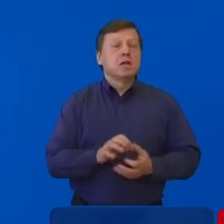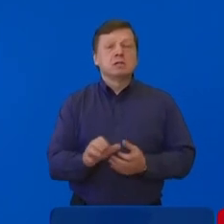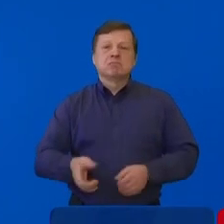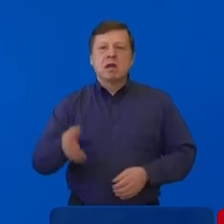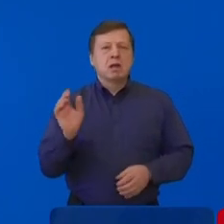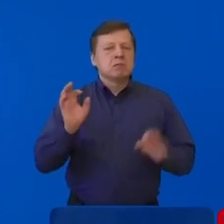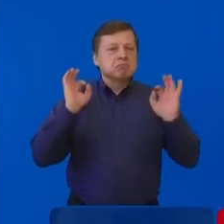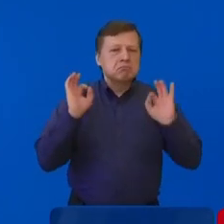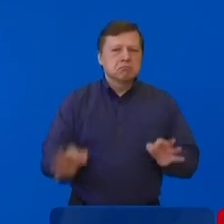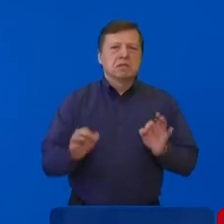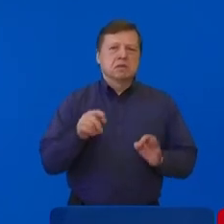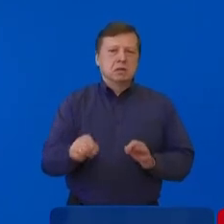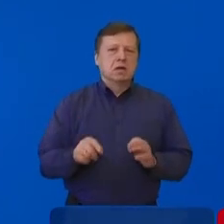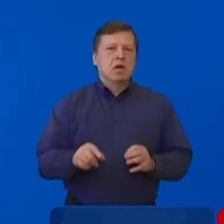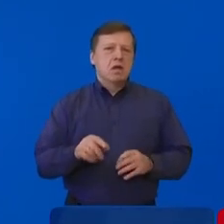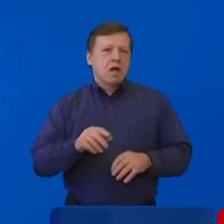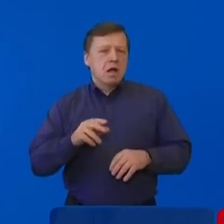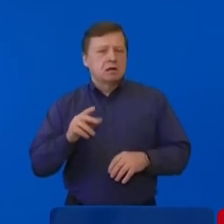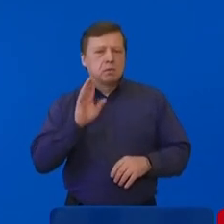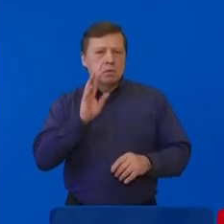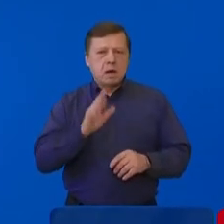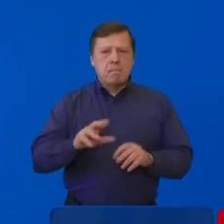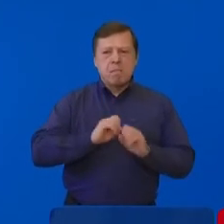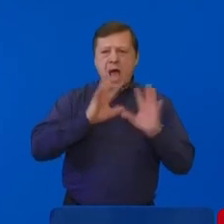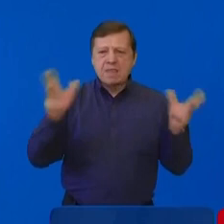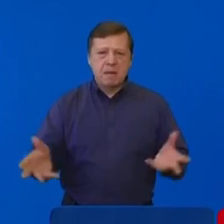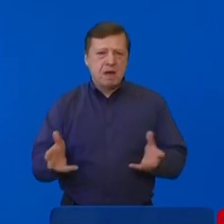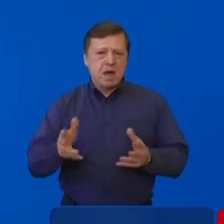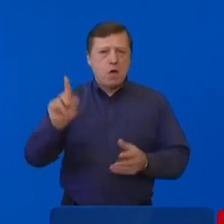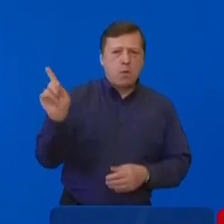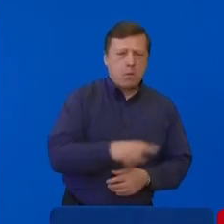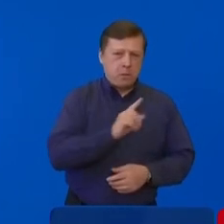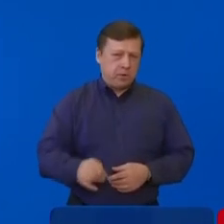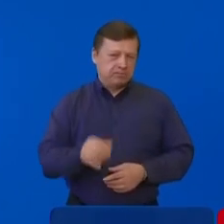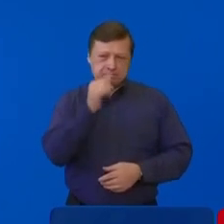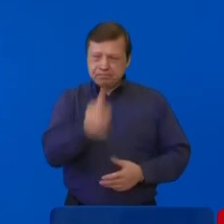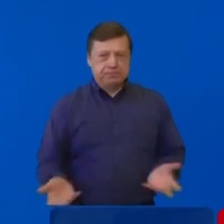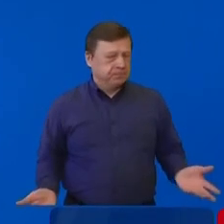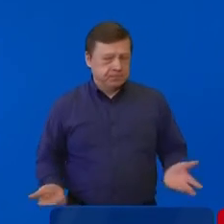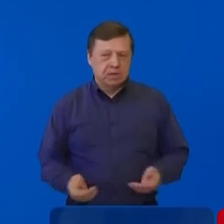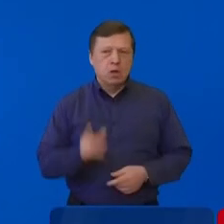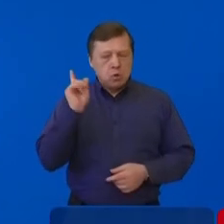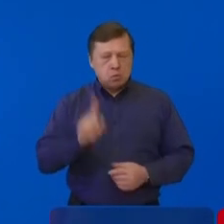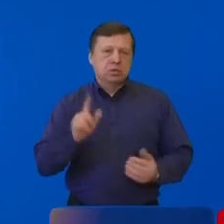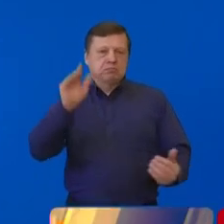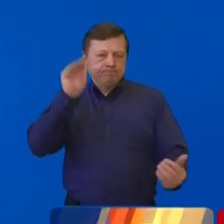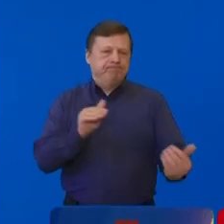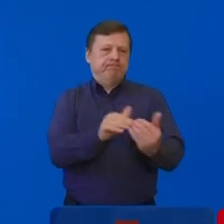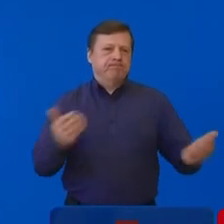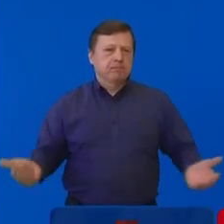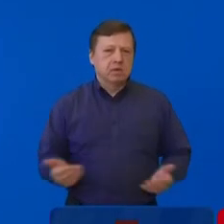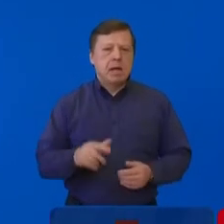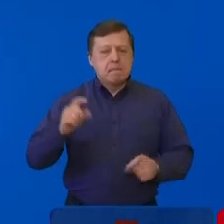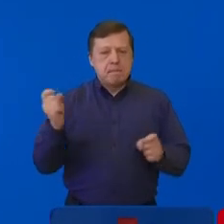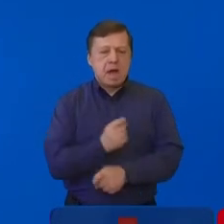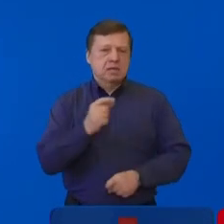który wyregulowałby ten zegar pandemii. Musimy dostosowywać się do rytmu działań. Państwo musi działać. Jego